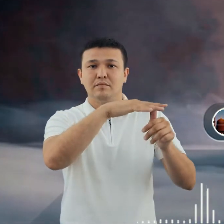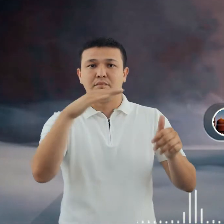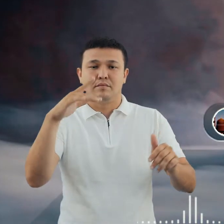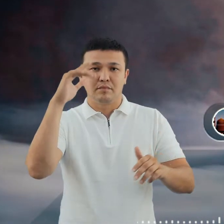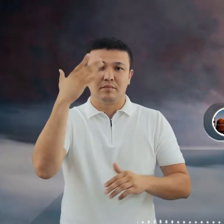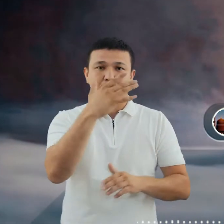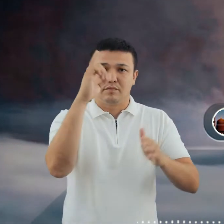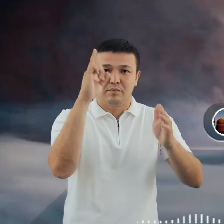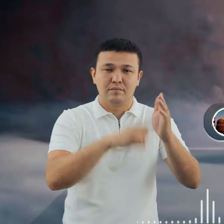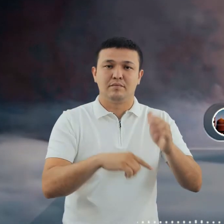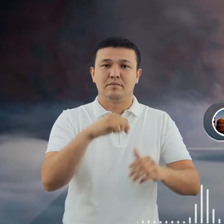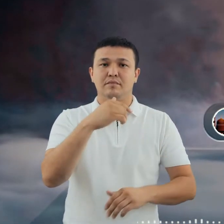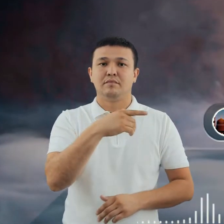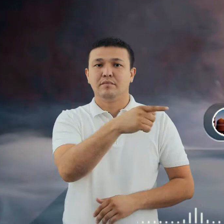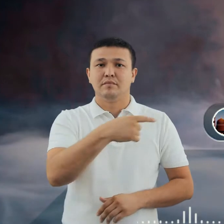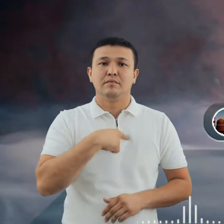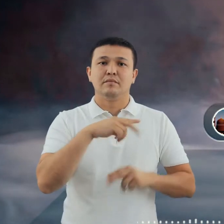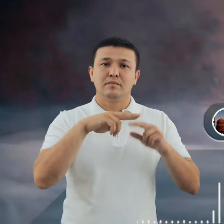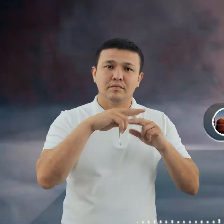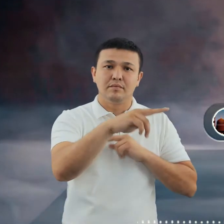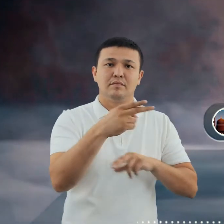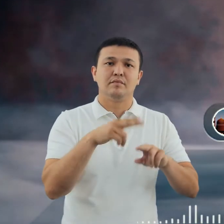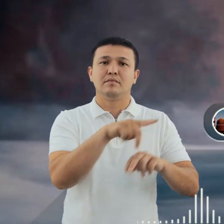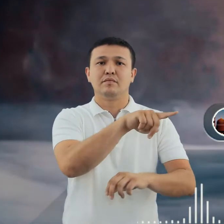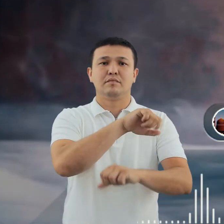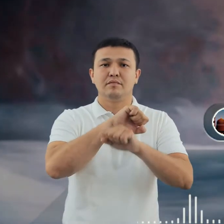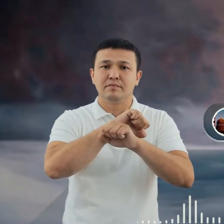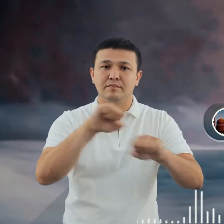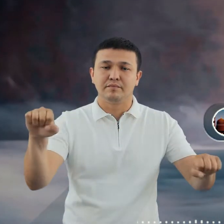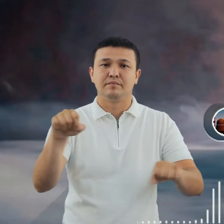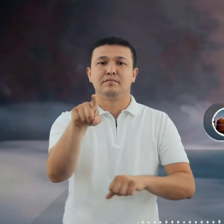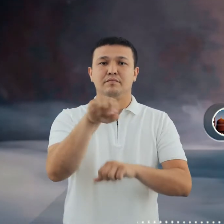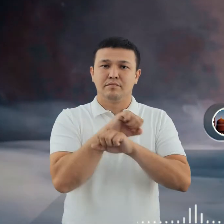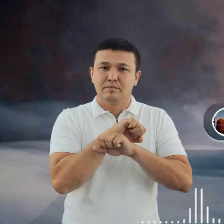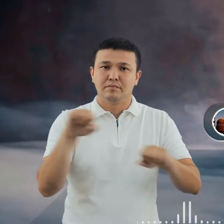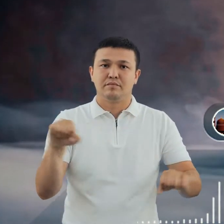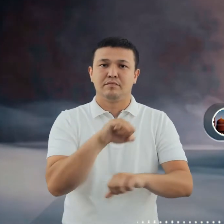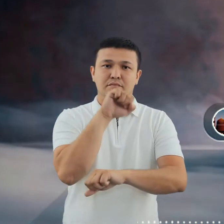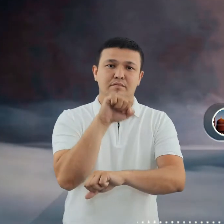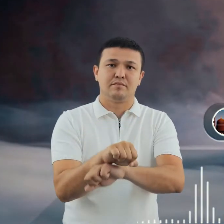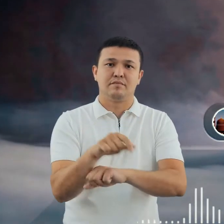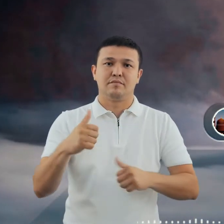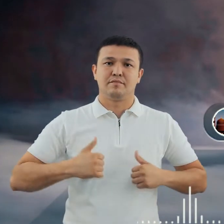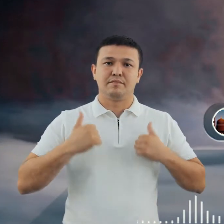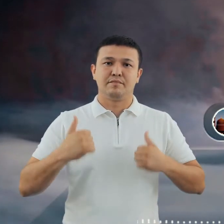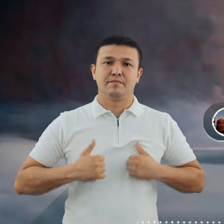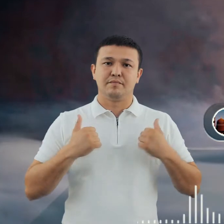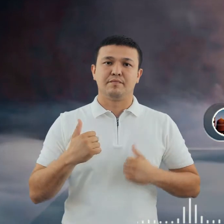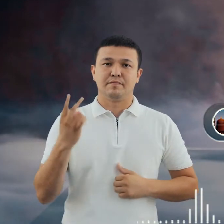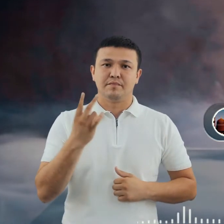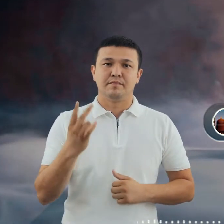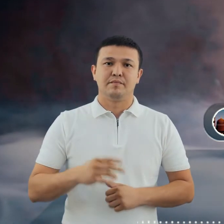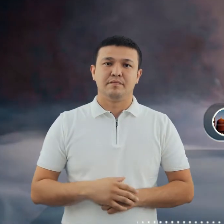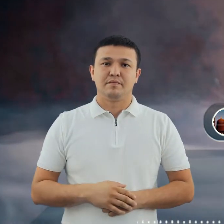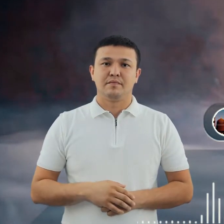amallarni qilamiz va u dinda to'xtatilgan amallardan to'xtatilishlikka harakat qilamiz.